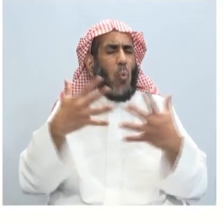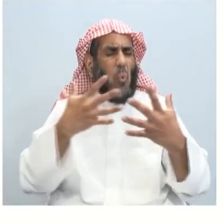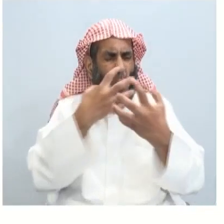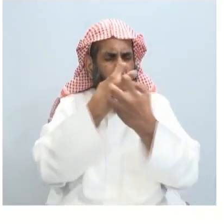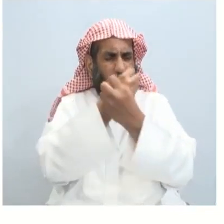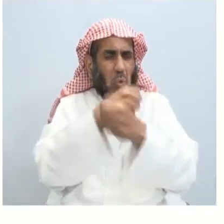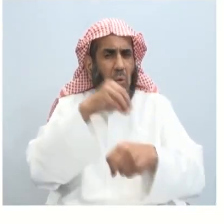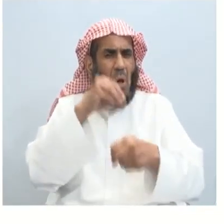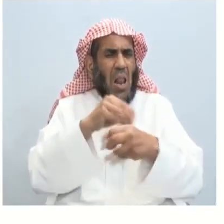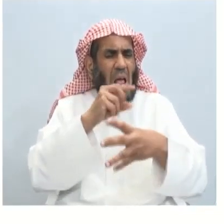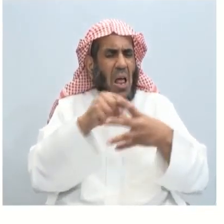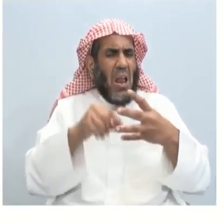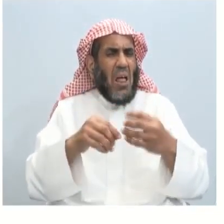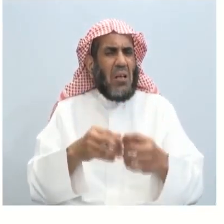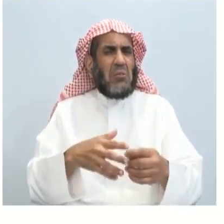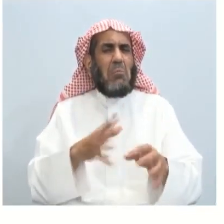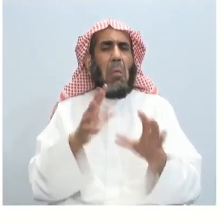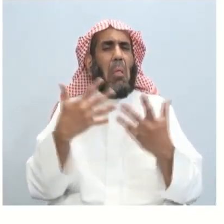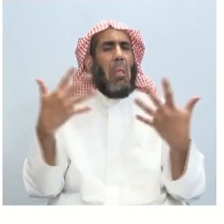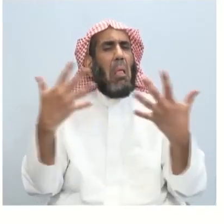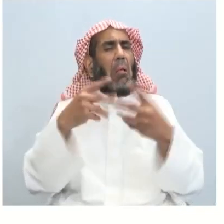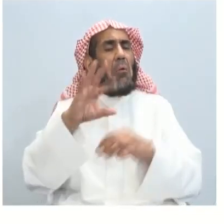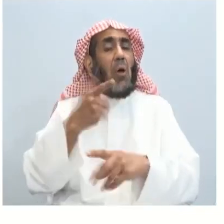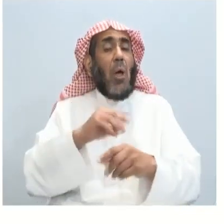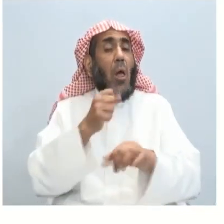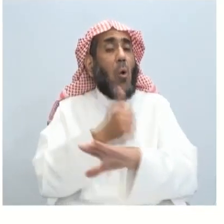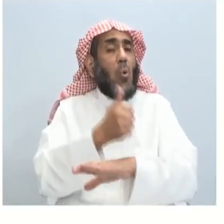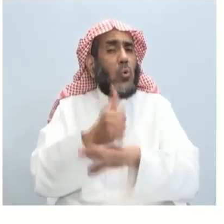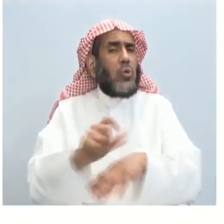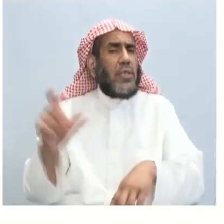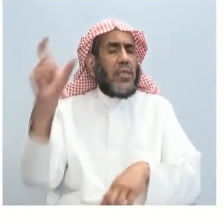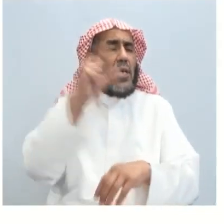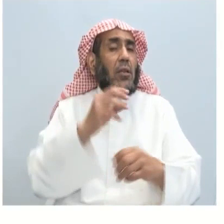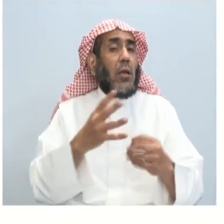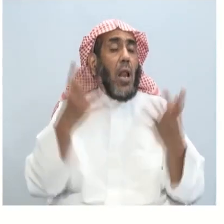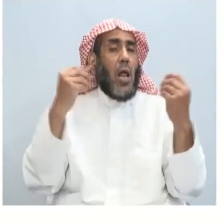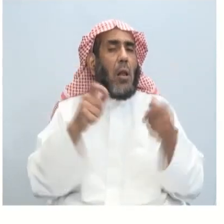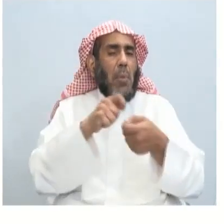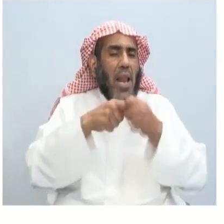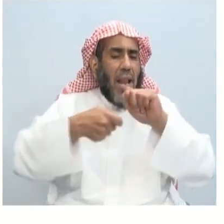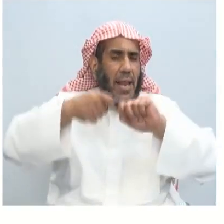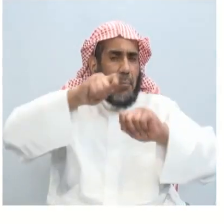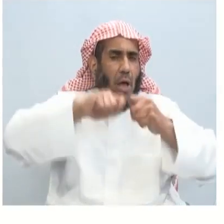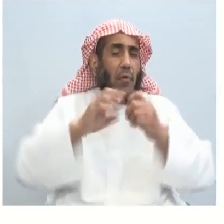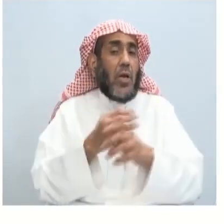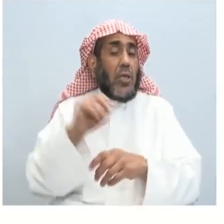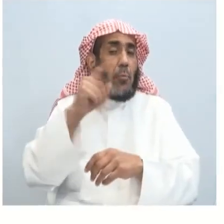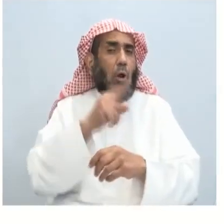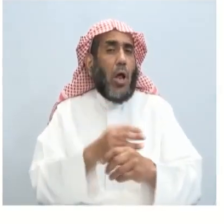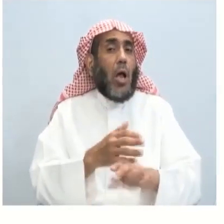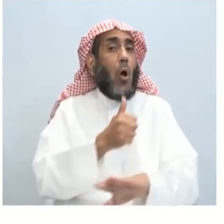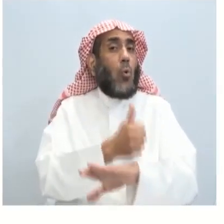وتحتوي على عناصر خرافيه اما عن الاسس النظريه لعلم الكيمياء فقد راى جابر ان هناك